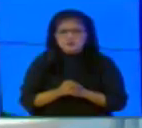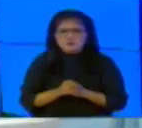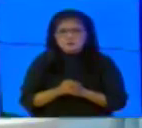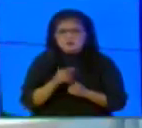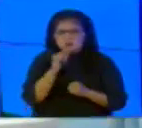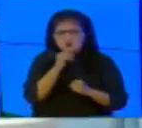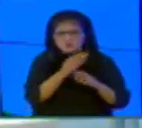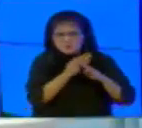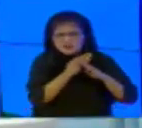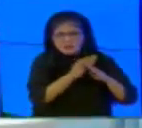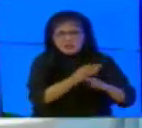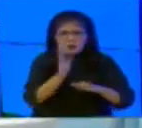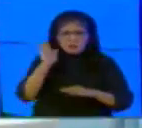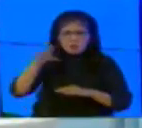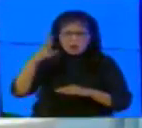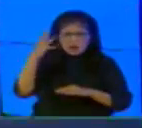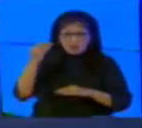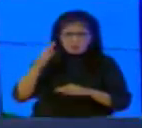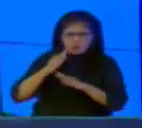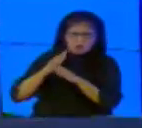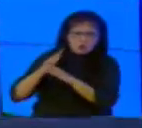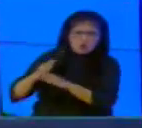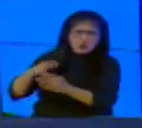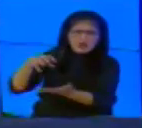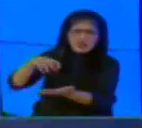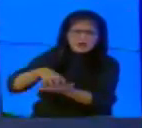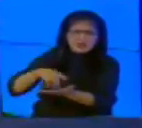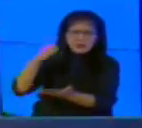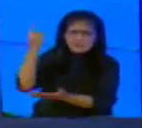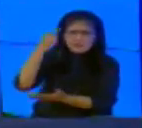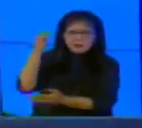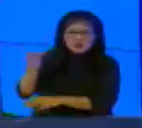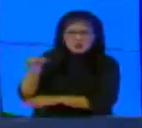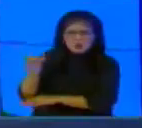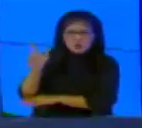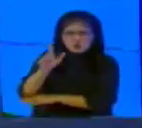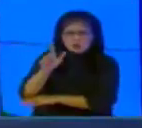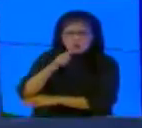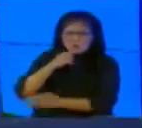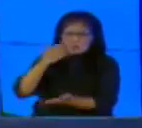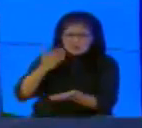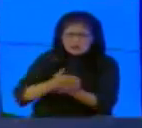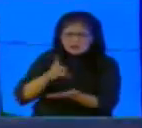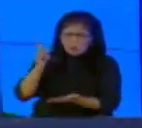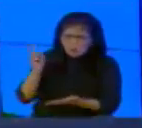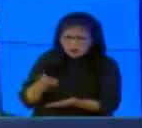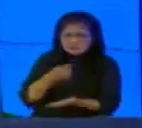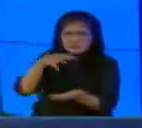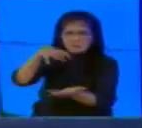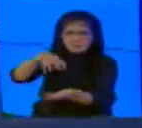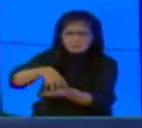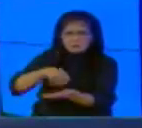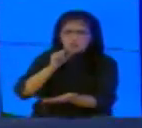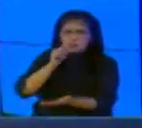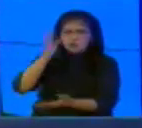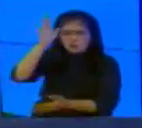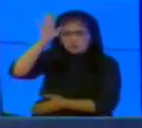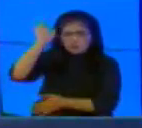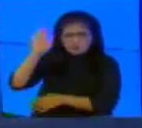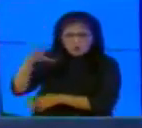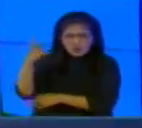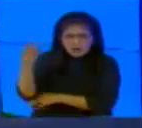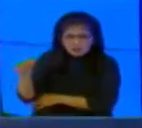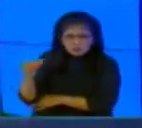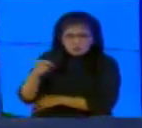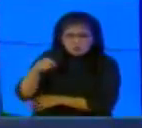Hai pemirsa mencegah pemudik menolak karantina Pemkot Solo mempertegas wajib karantina bagi pemudik hal tersebut guna mencegah kembali